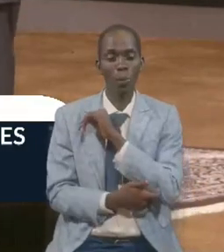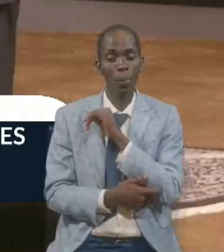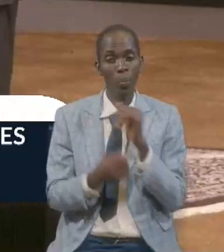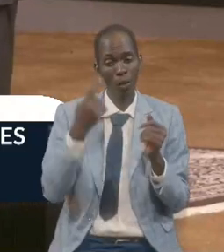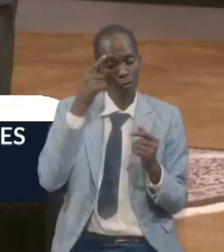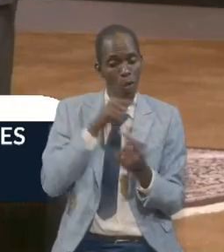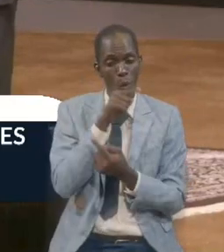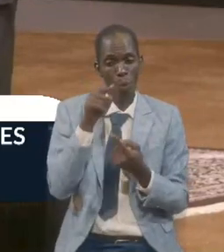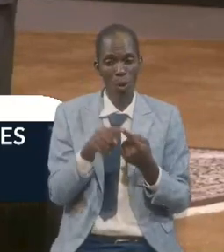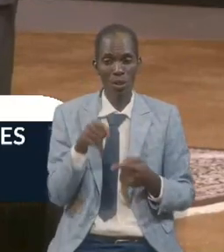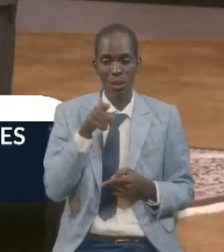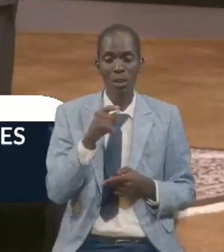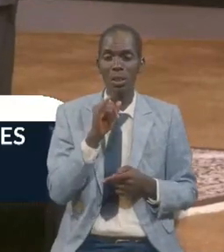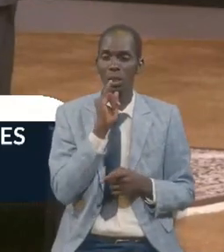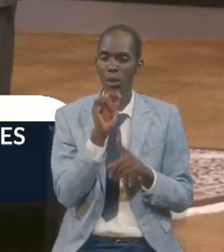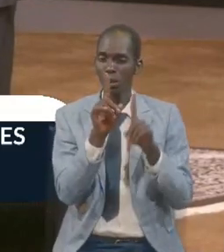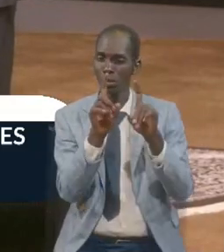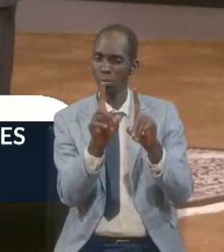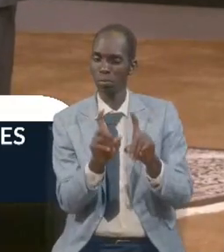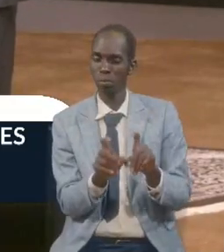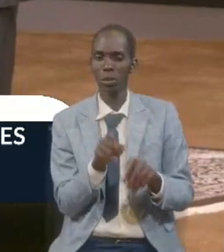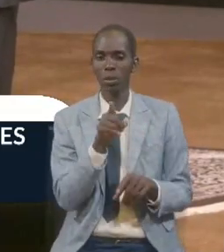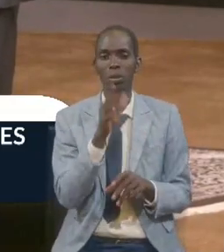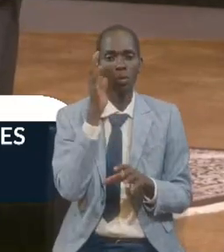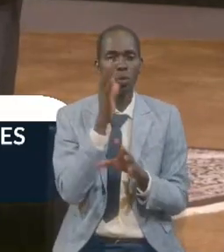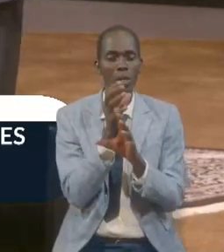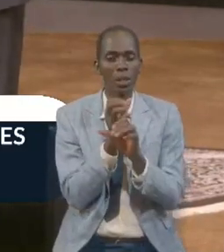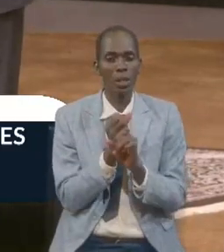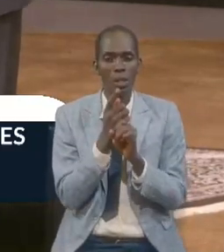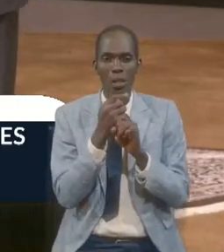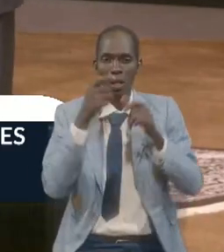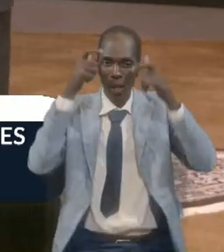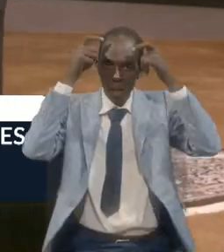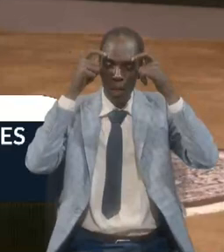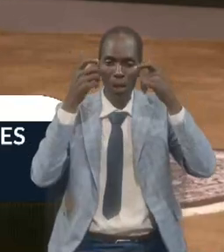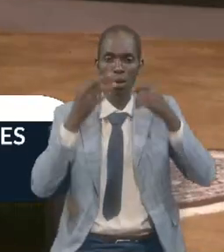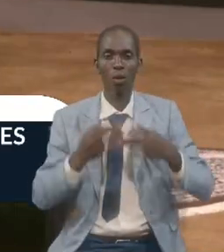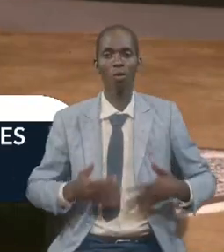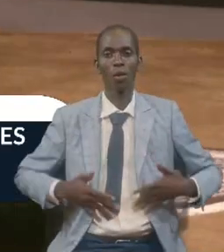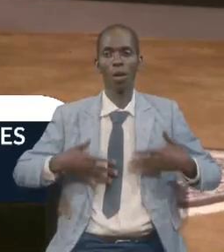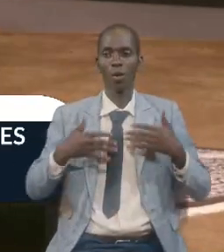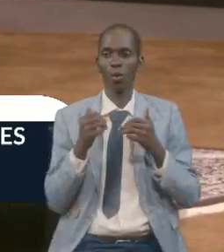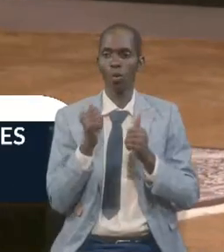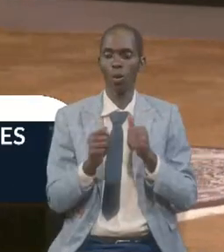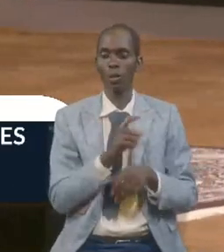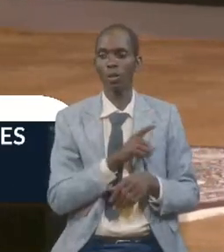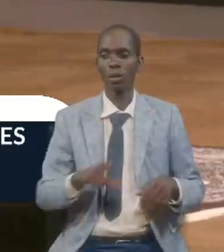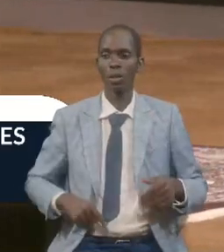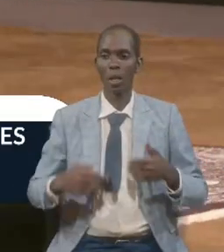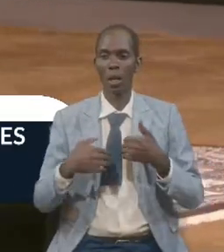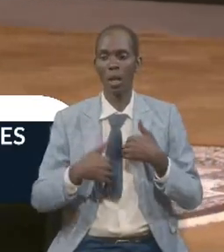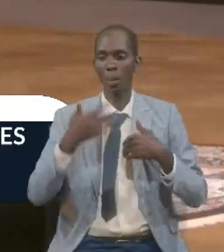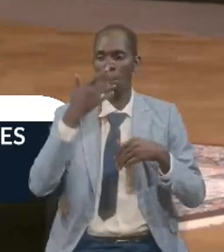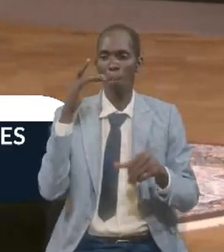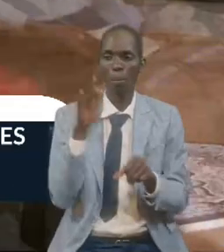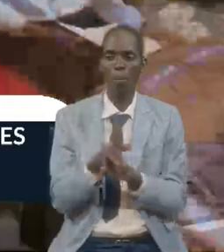éprouvé, il recevra la couronne de vie que le Seigneur a promise à